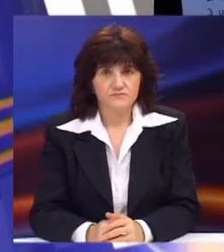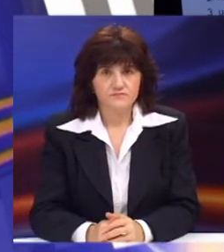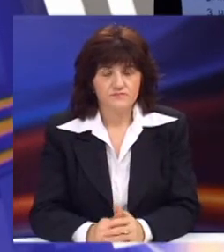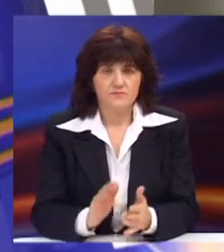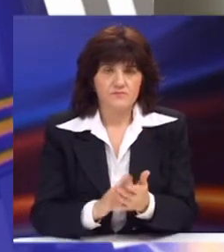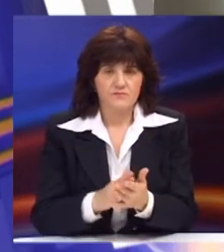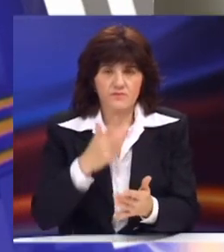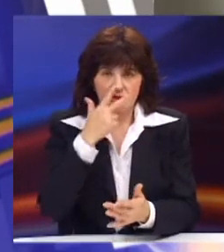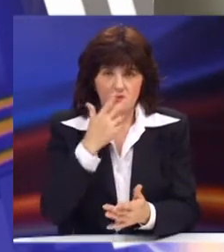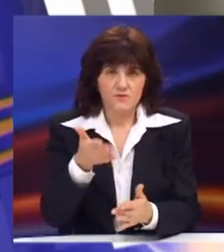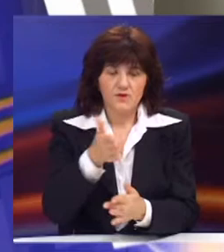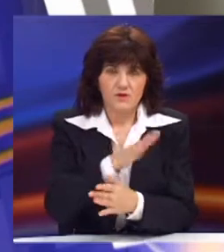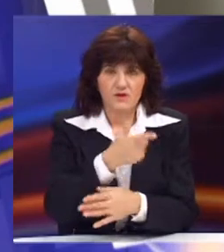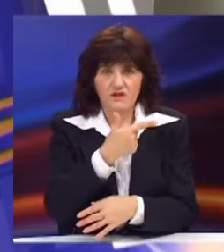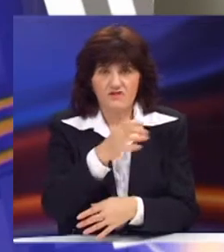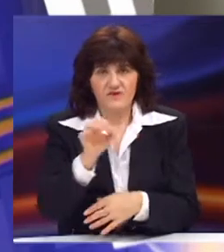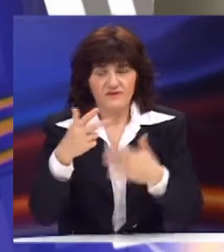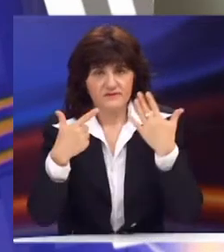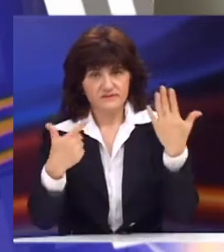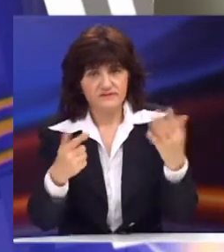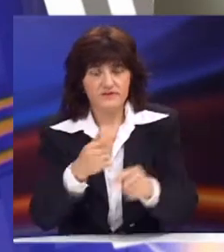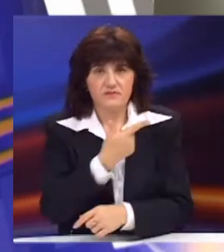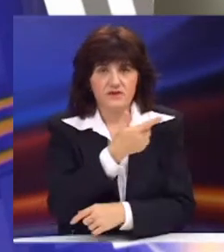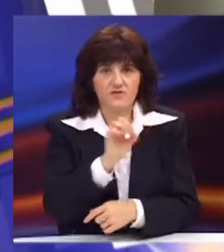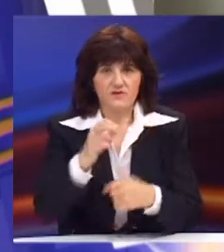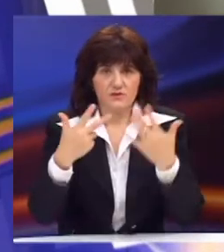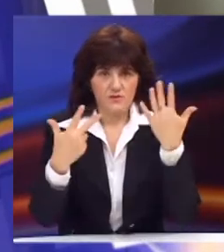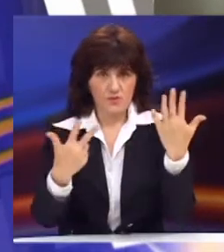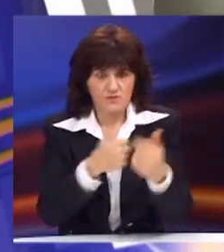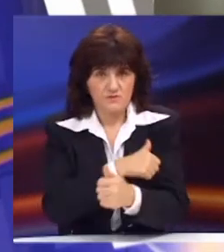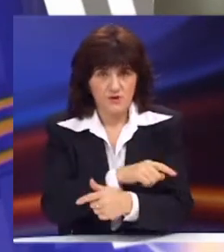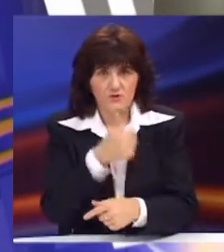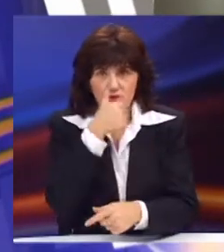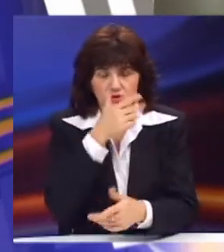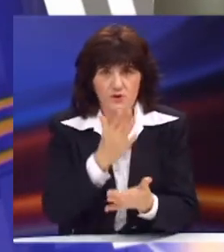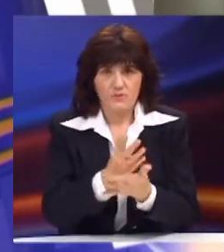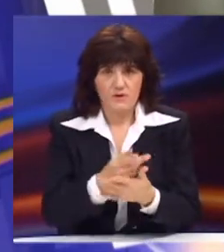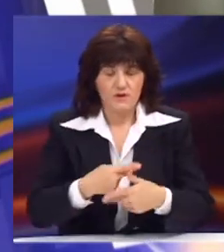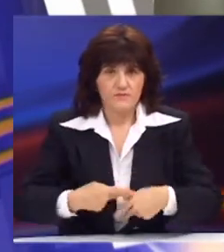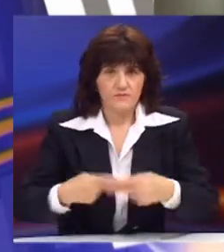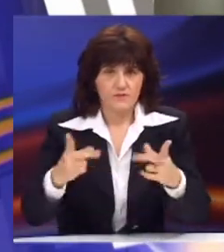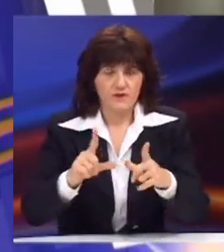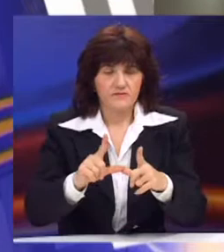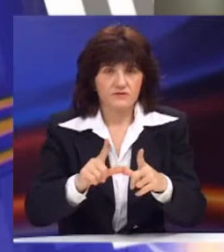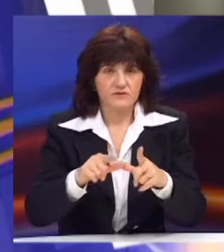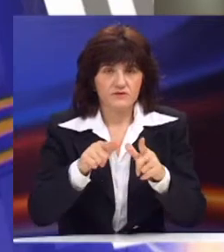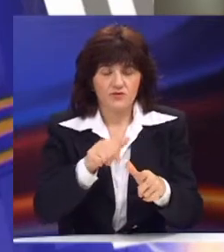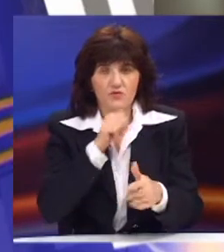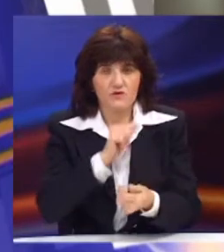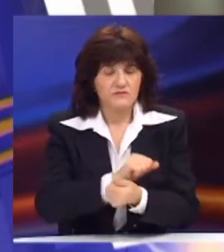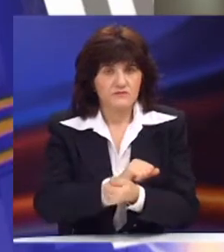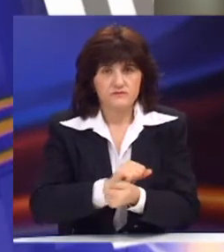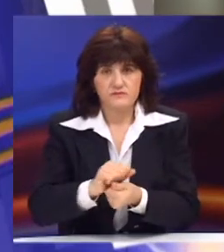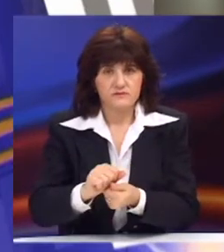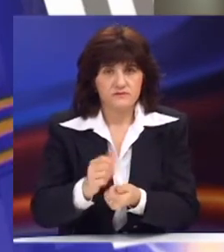recimo još 2007. 2008. godine na, ono što smo plasirali na tržište,